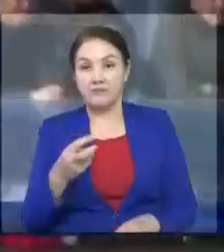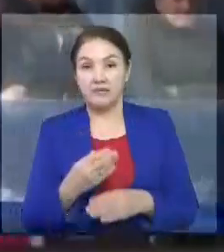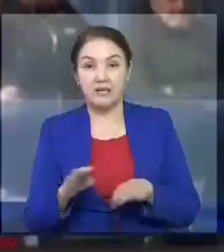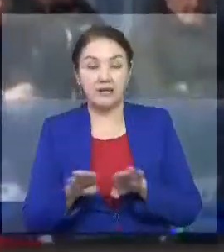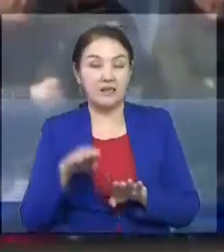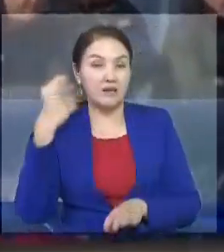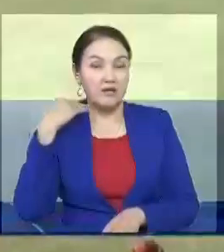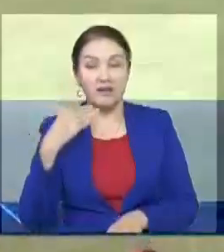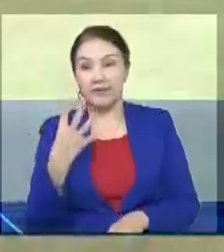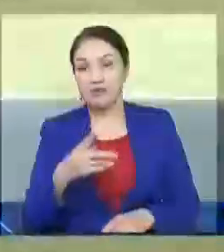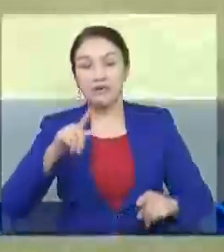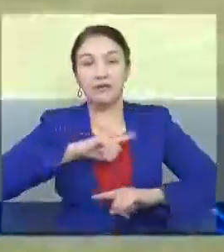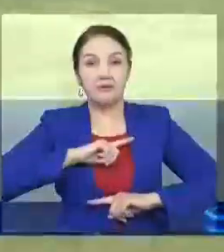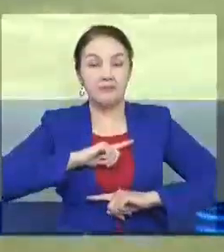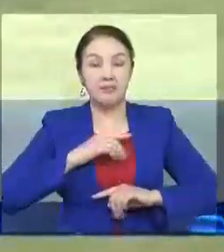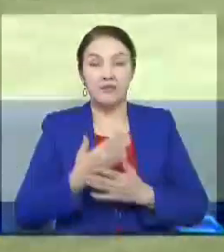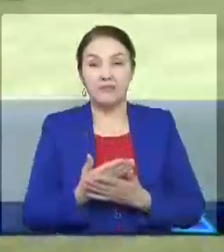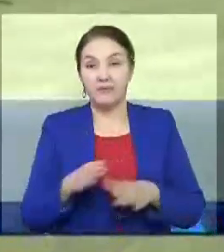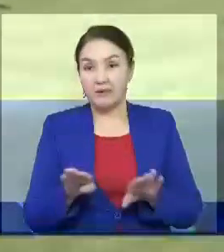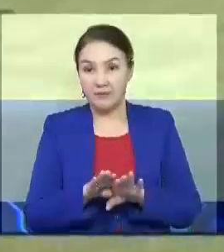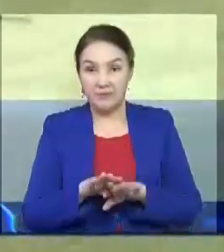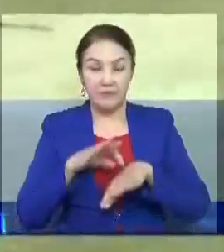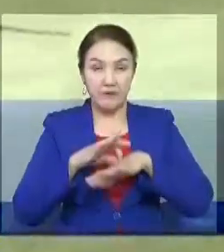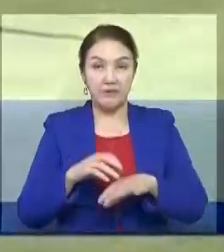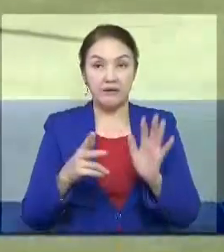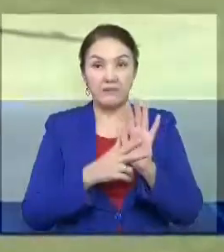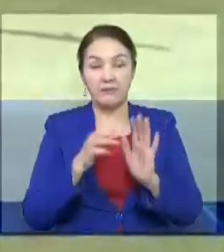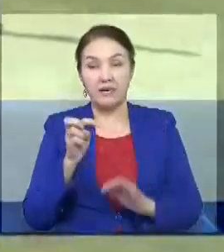Актобе вышел в четвертьфинал турнира матчи которого пройдут 8 мая